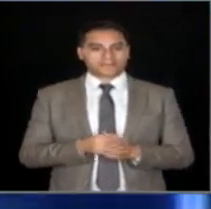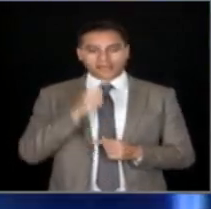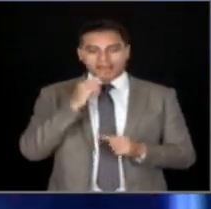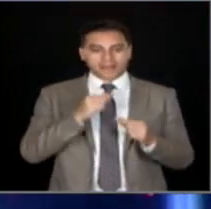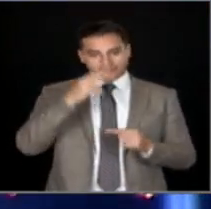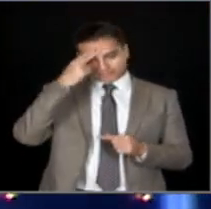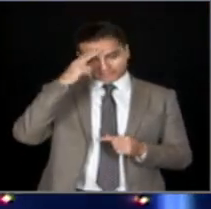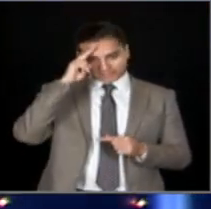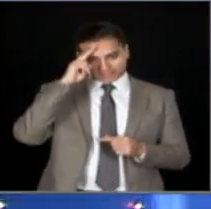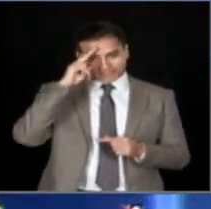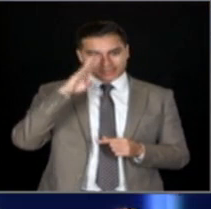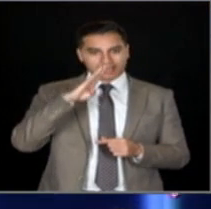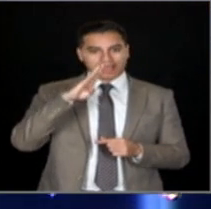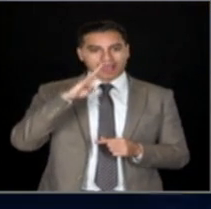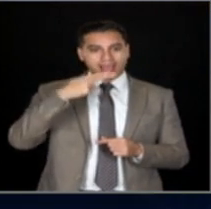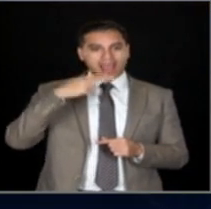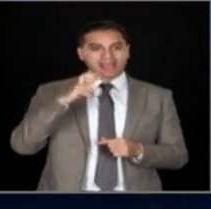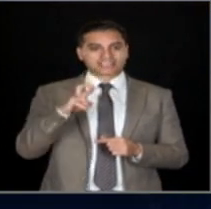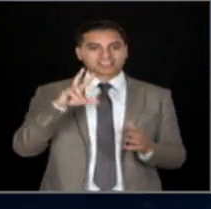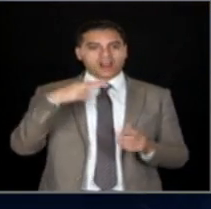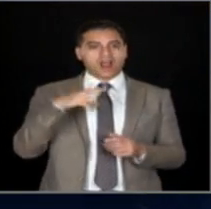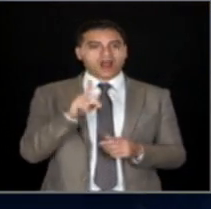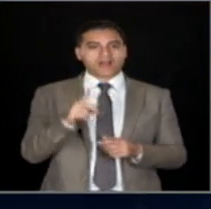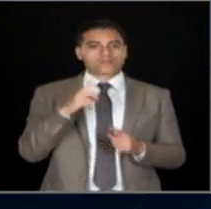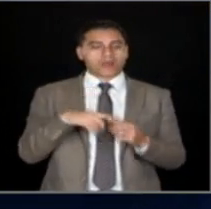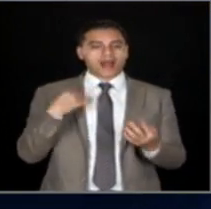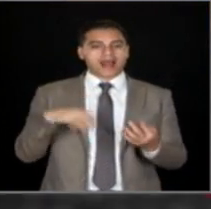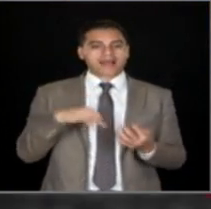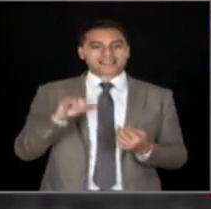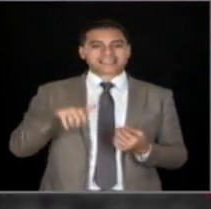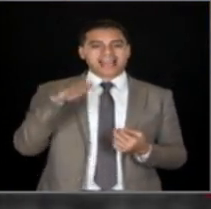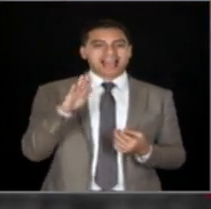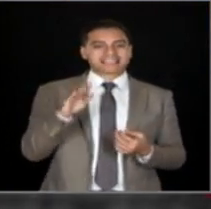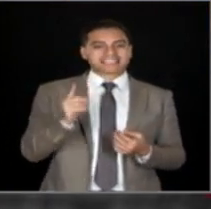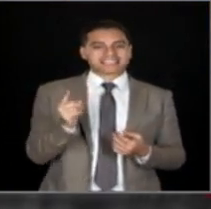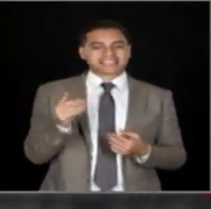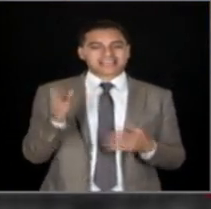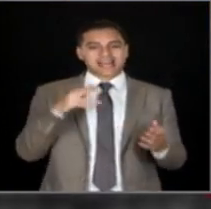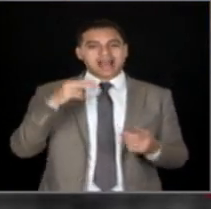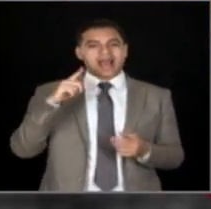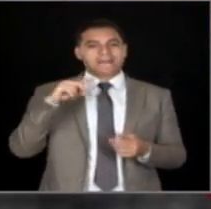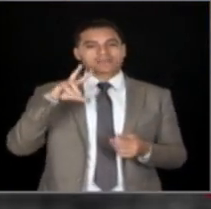كلمات خميس عز العرب وألحان ياسر عبد الرحمن.